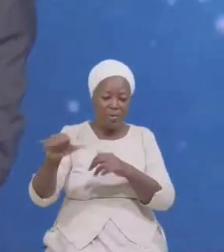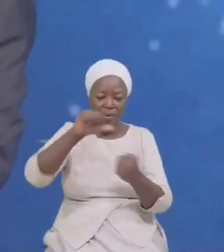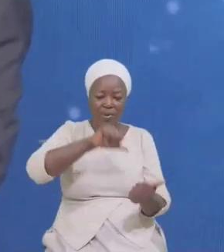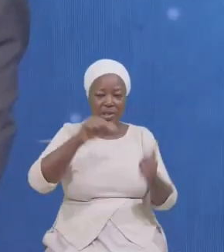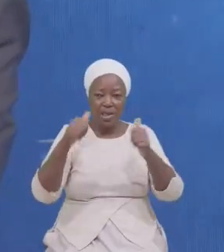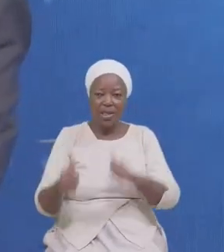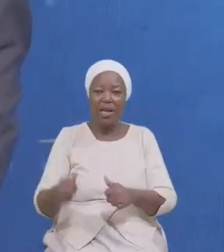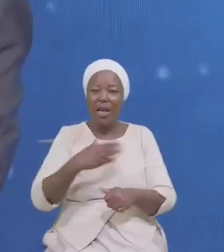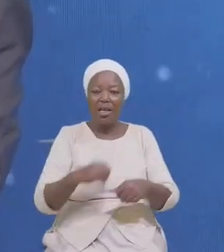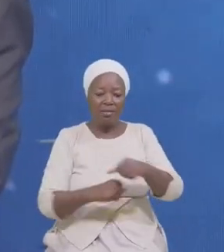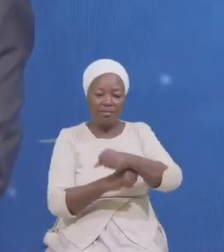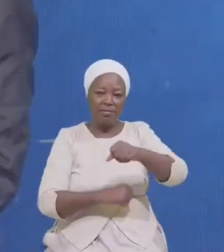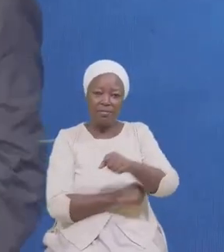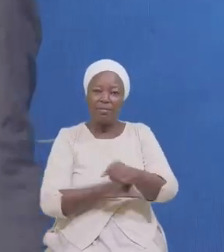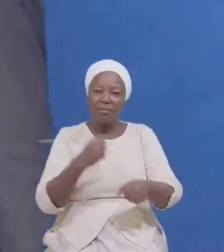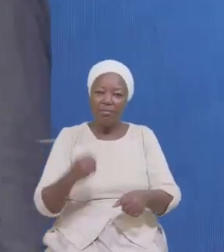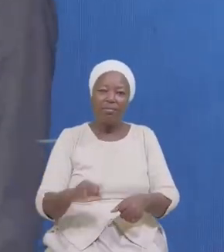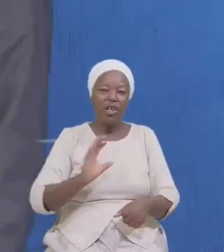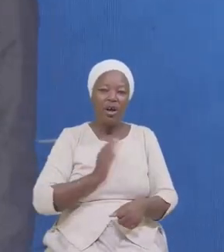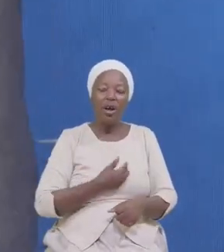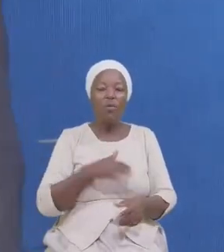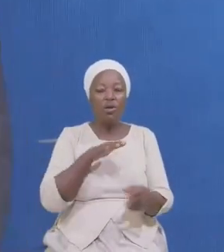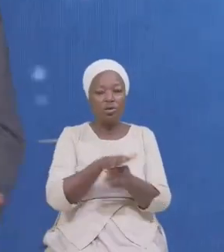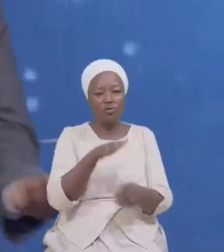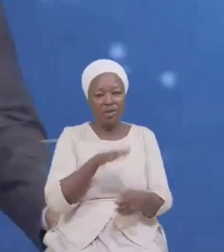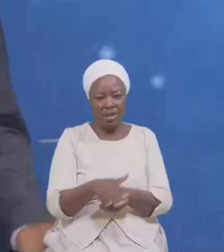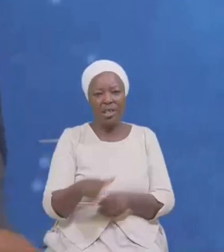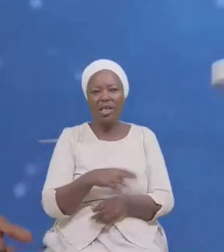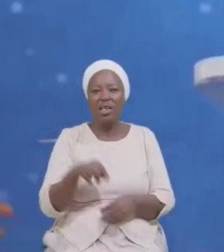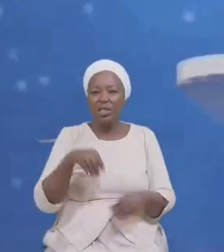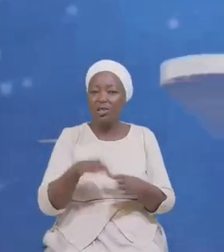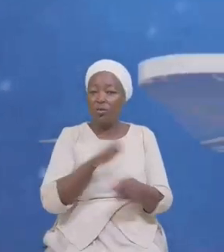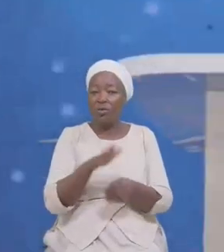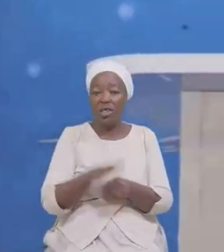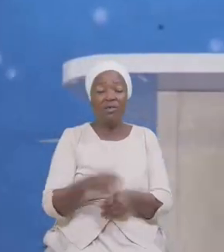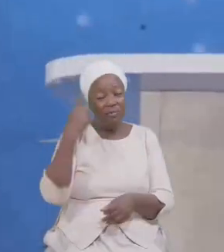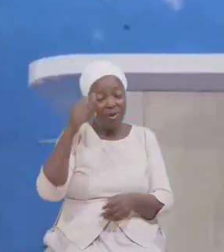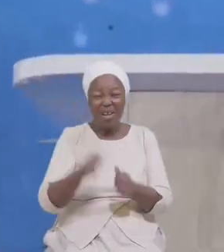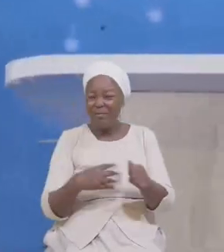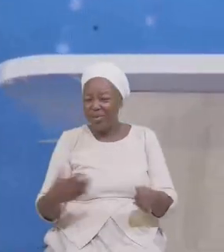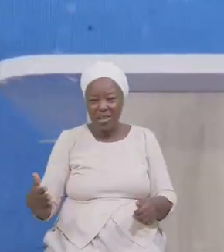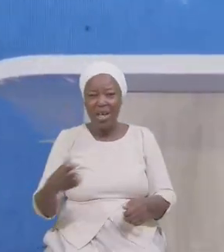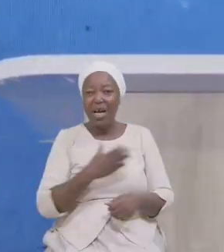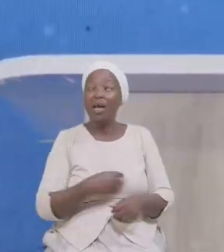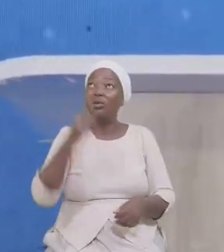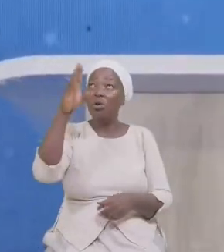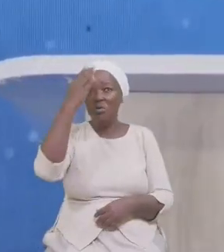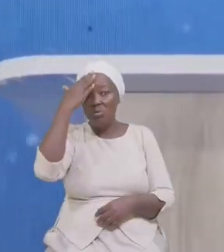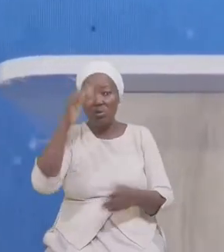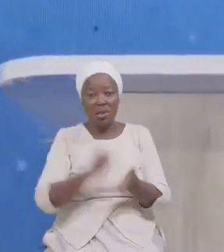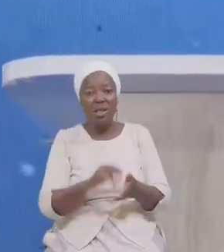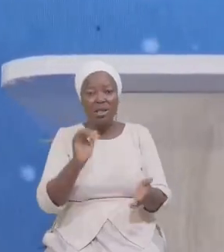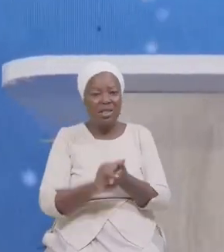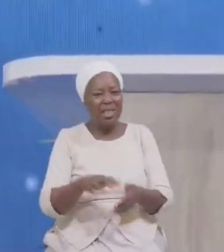l'esprit. Et la pierre angulaire de notre suffisance. Il est suffisant pour toutes choses. Et Dieu le savait,